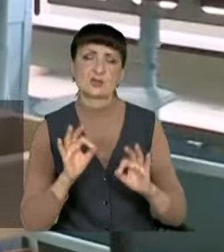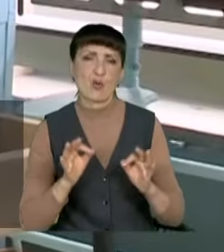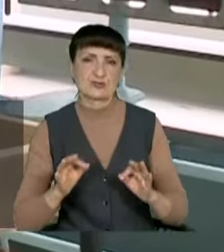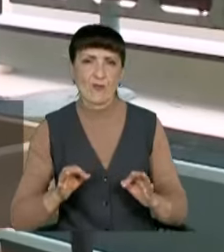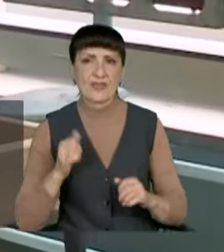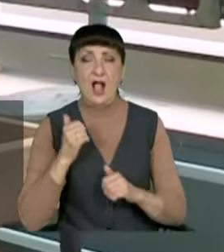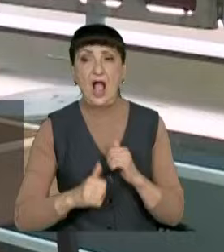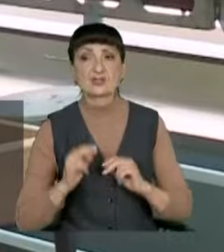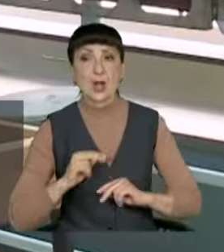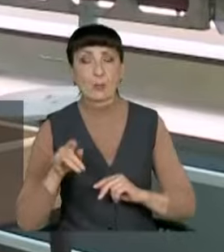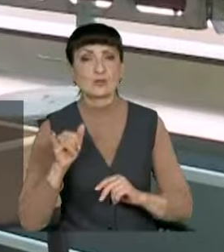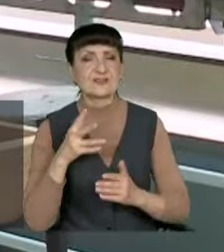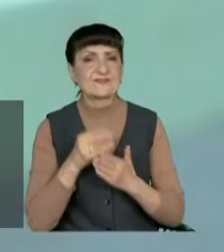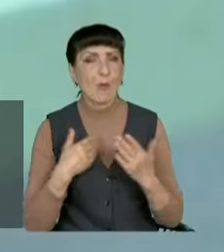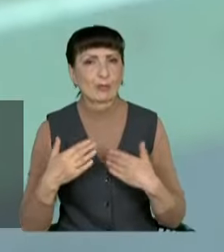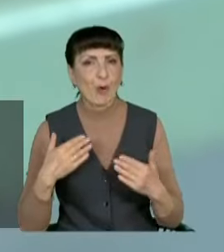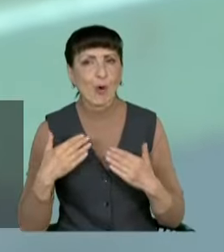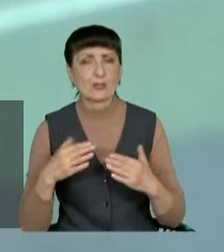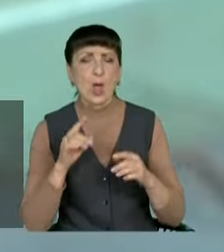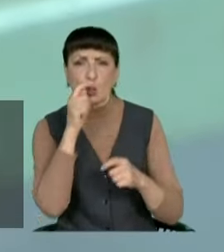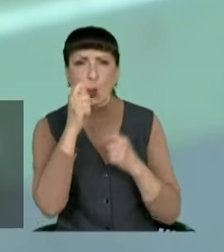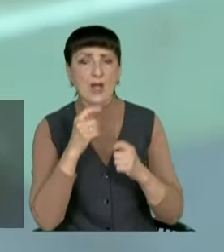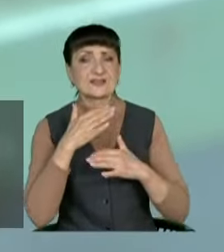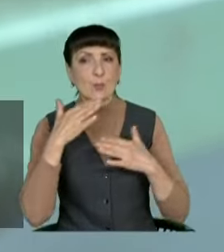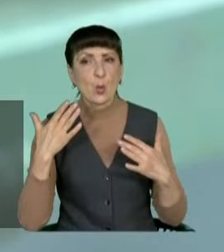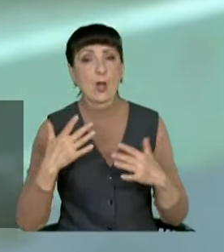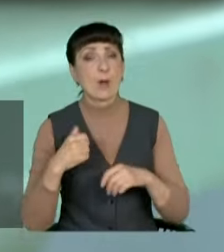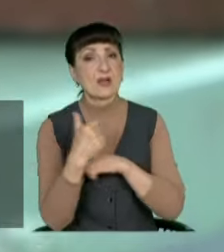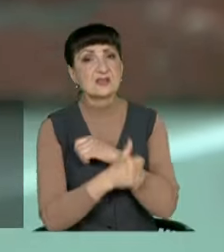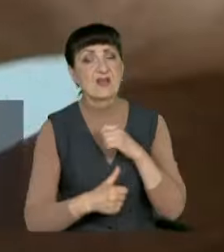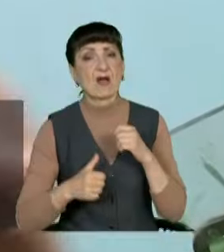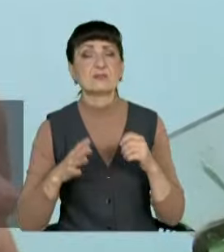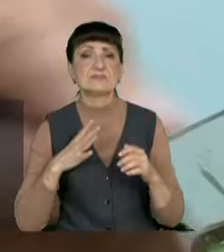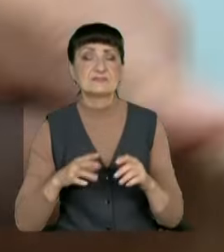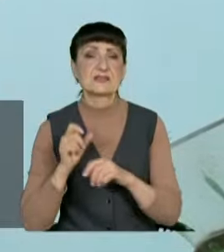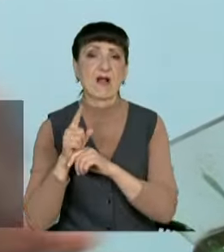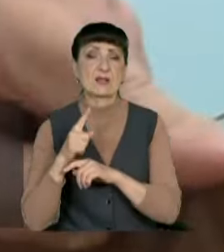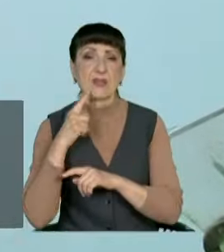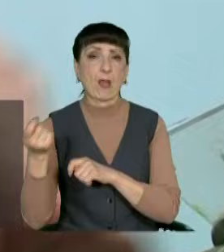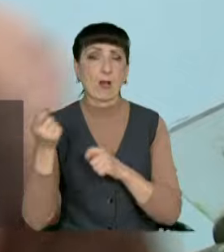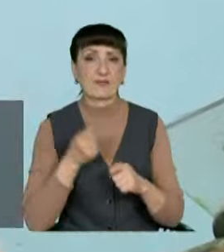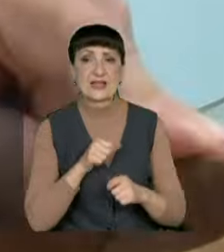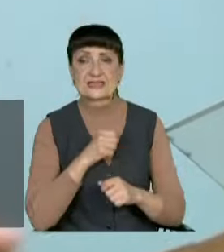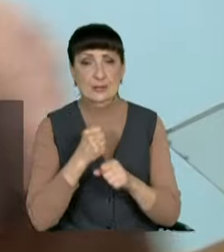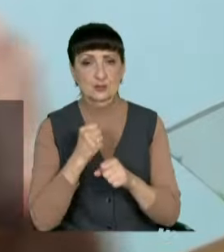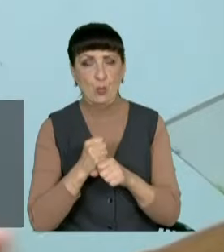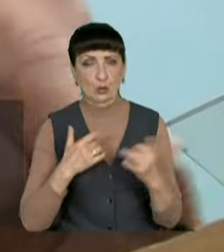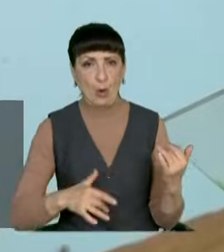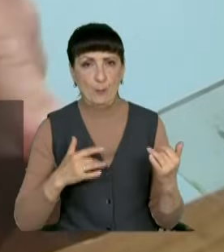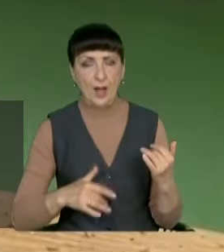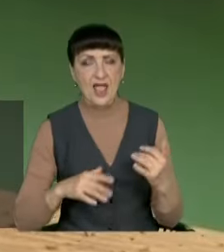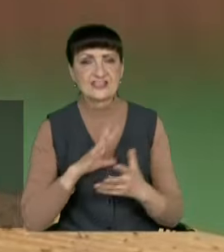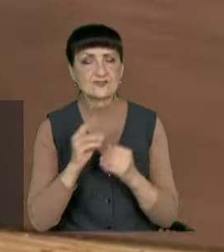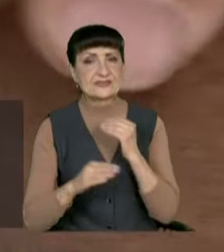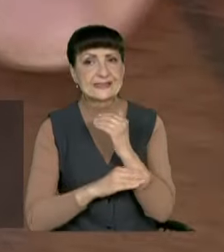В каждой работе у него свой подход. Нюансов много. Некоторые материалы приходится заказывать издалека. К примеру, сам способ изготовления дамбры из цельного